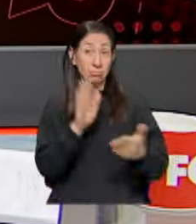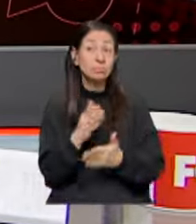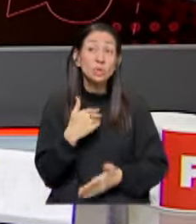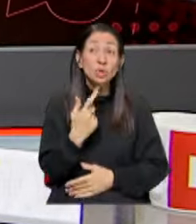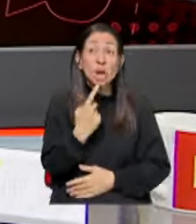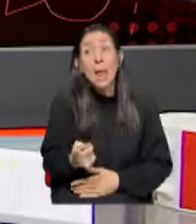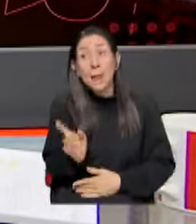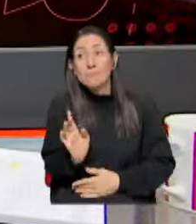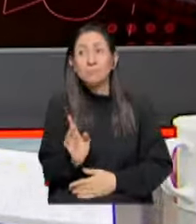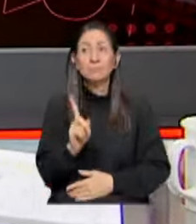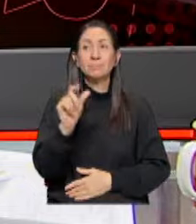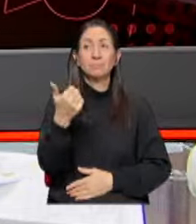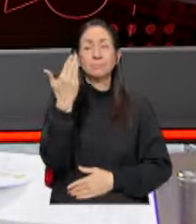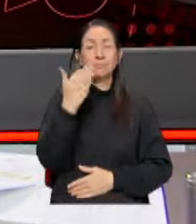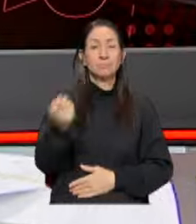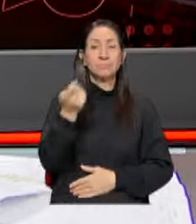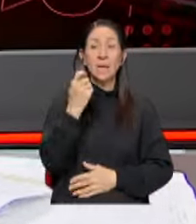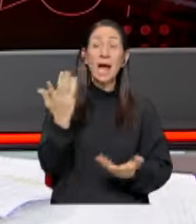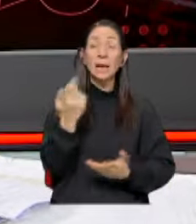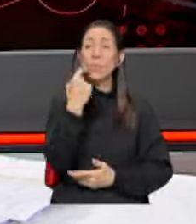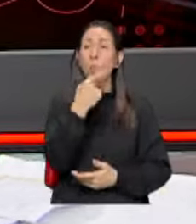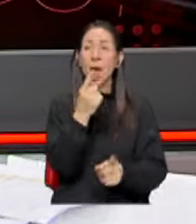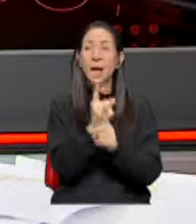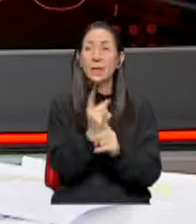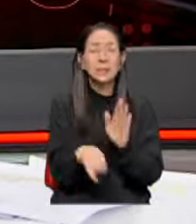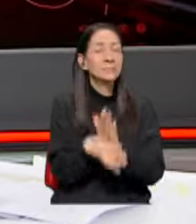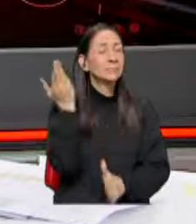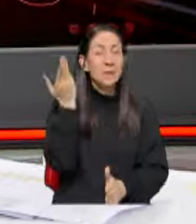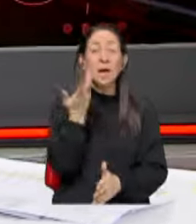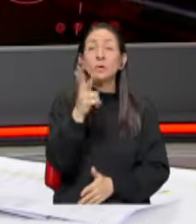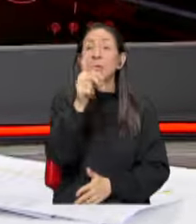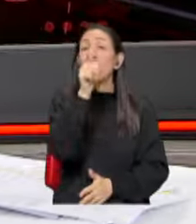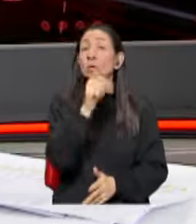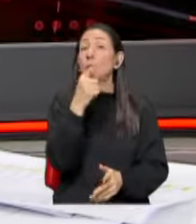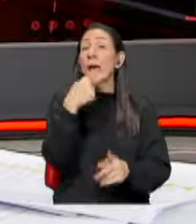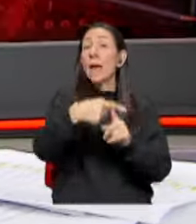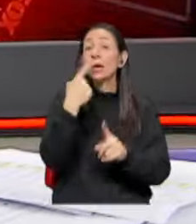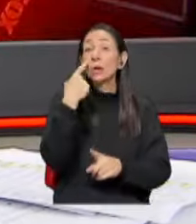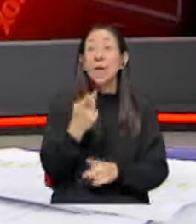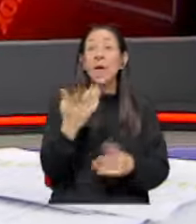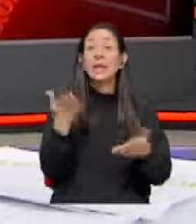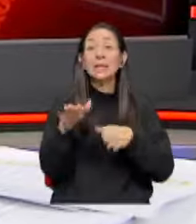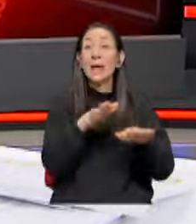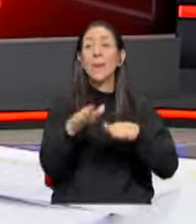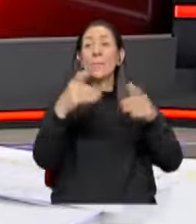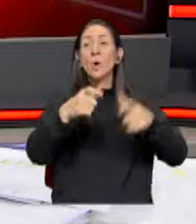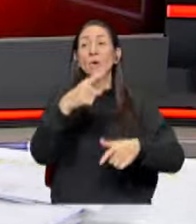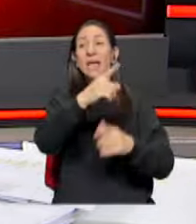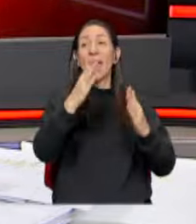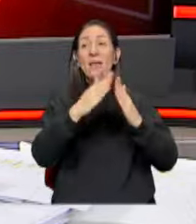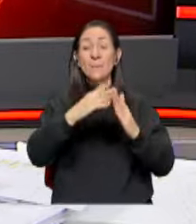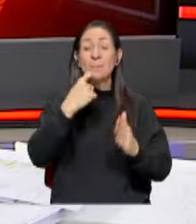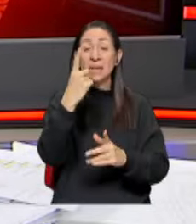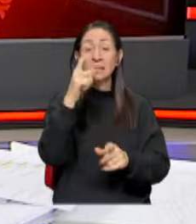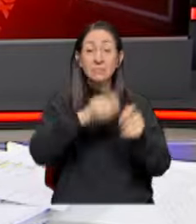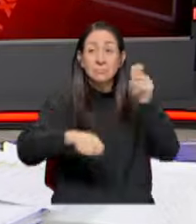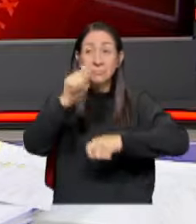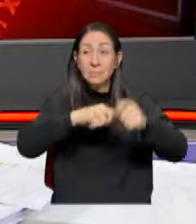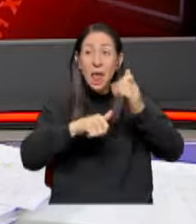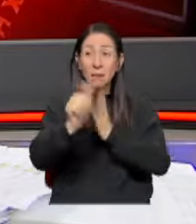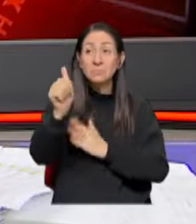biz de. Bir kıymetli izleyicimiz, hani mülakat kalkacaktı, hani 3600 ek gösterge, hani deprem bölgesinde evler bir yılda